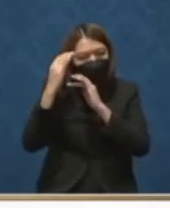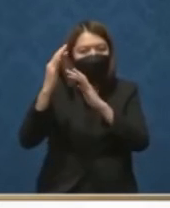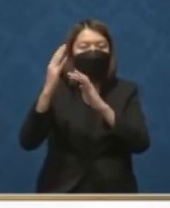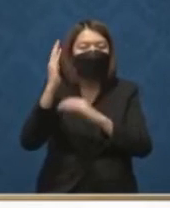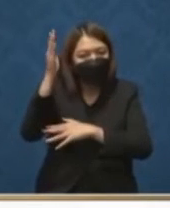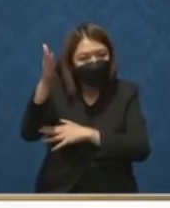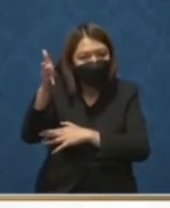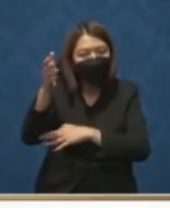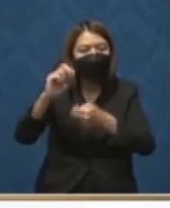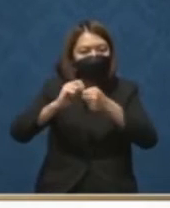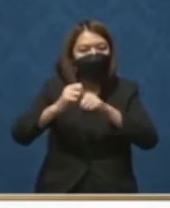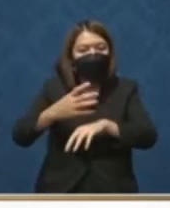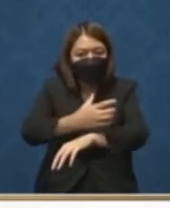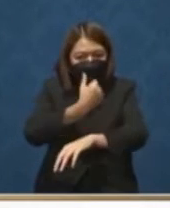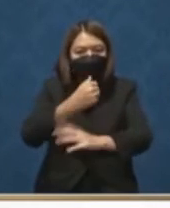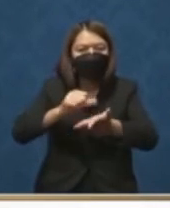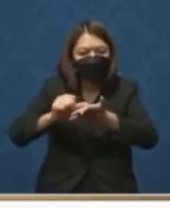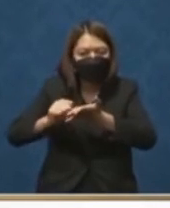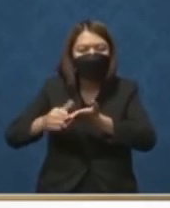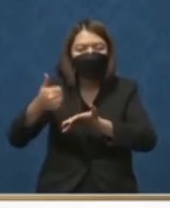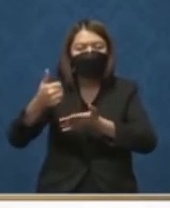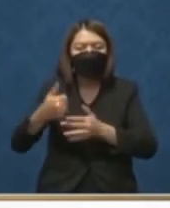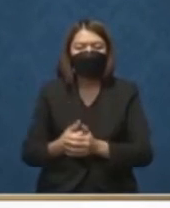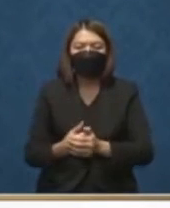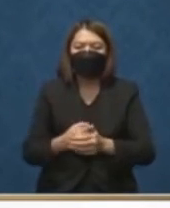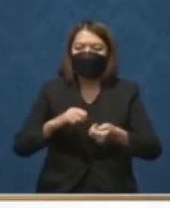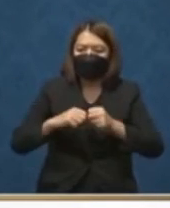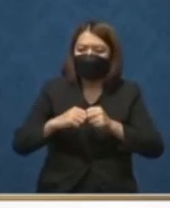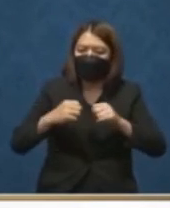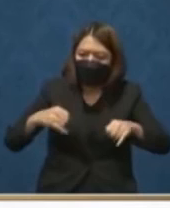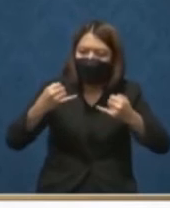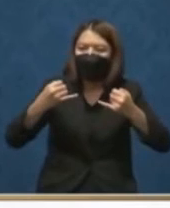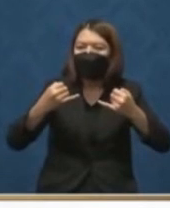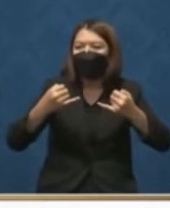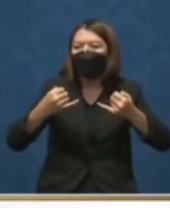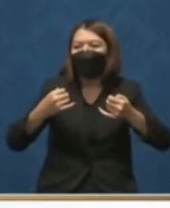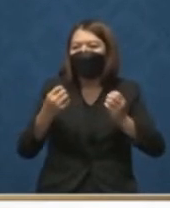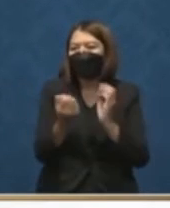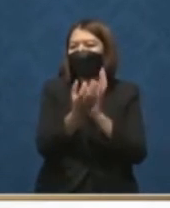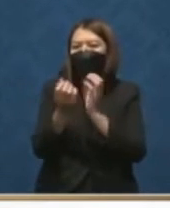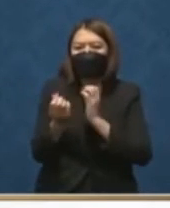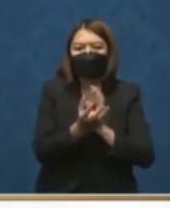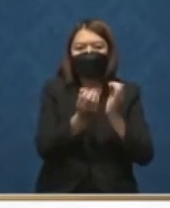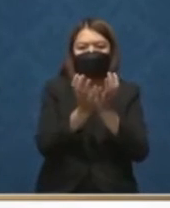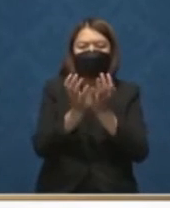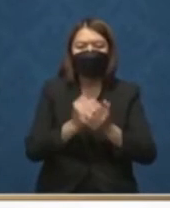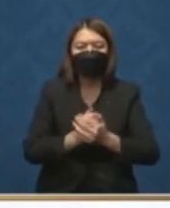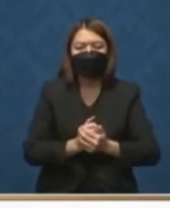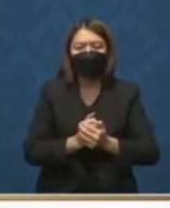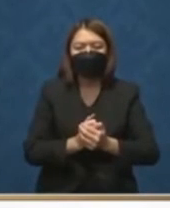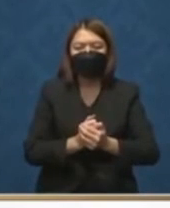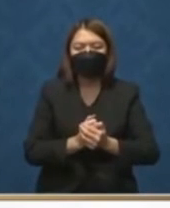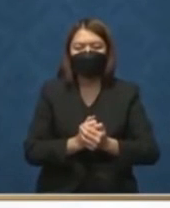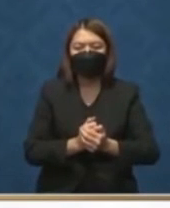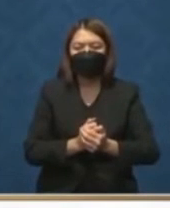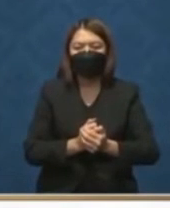กของประเทศเนี่ยผมคิดว่าสิ่งนี้เป็นสิ่งที่เราต้องการและเป็นความหวังที่จะช่วยแก้ปัญหา